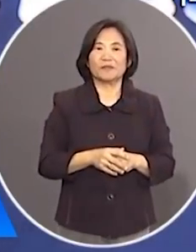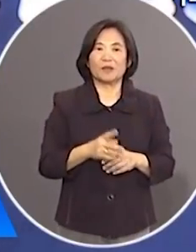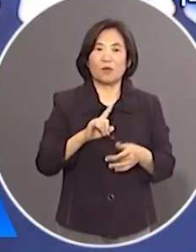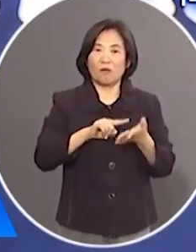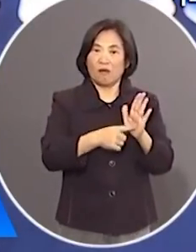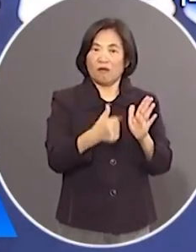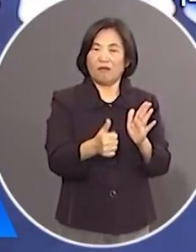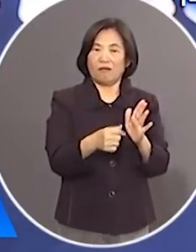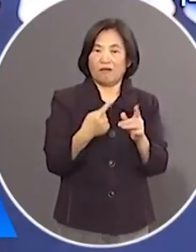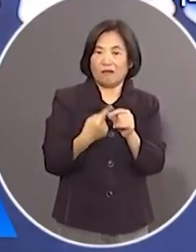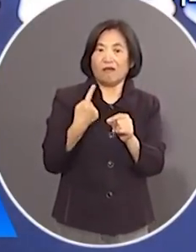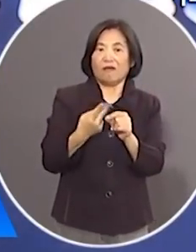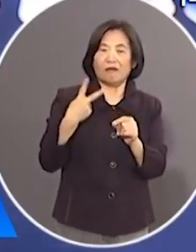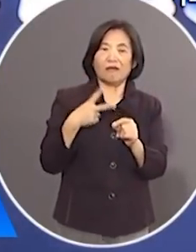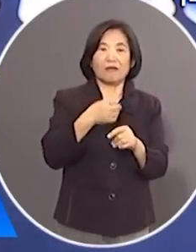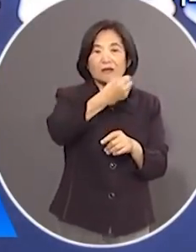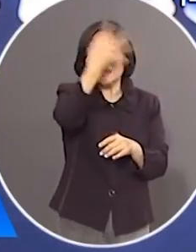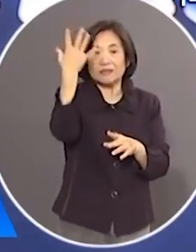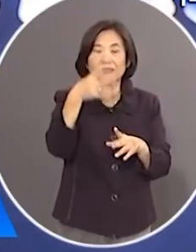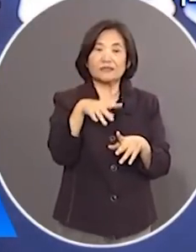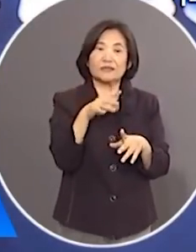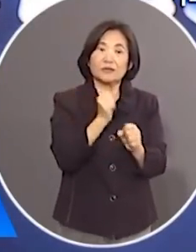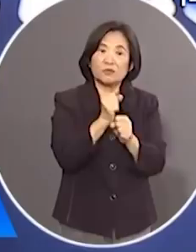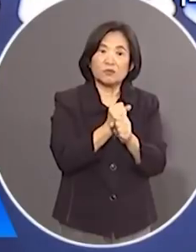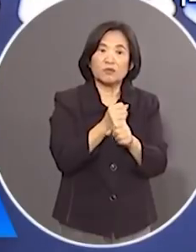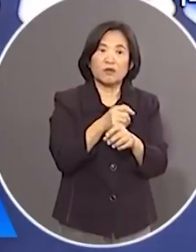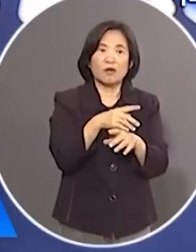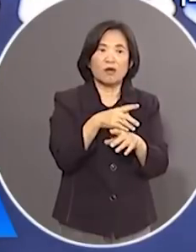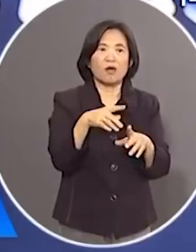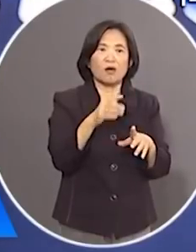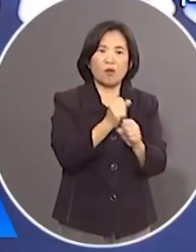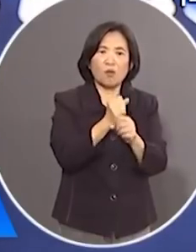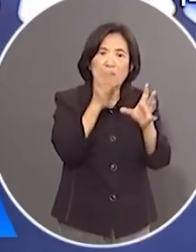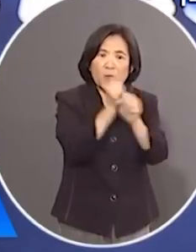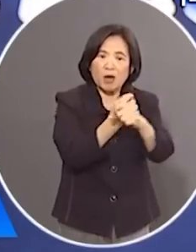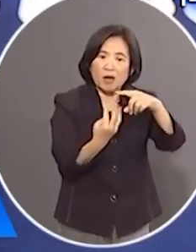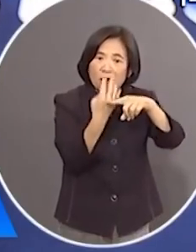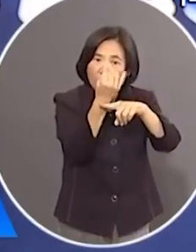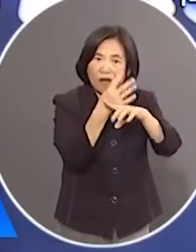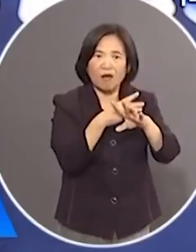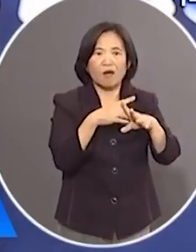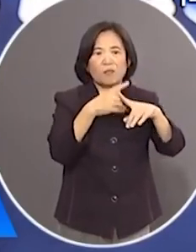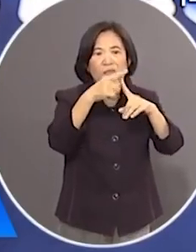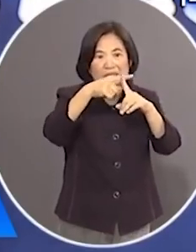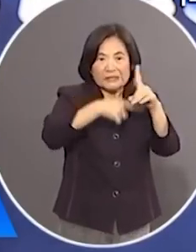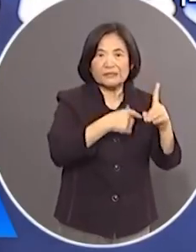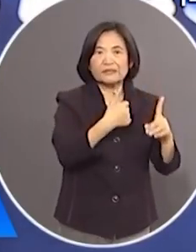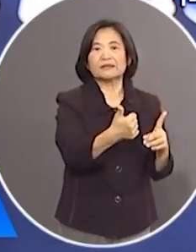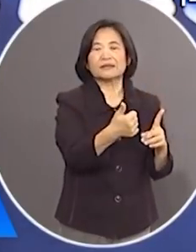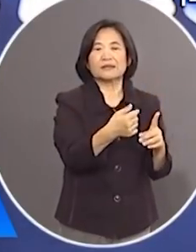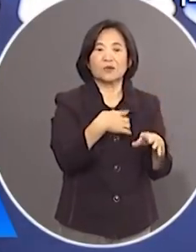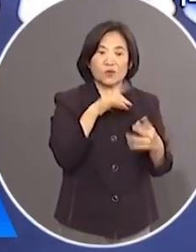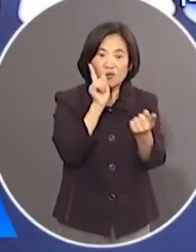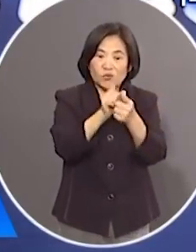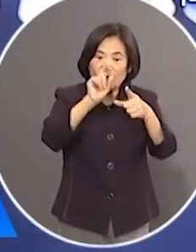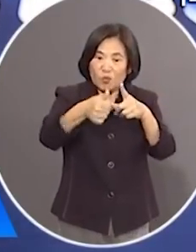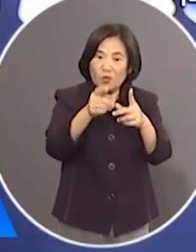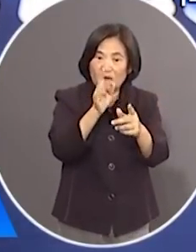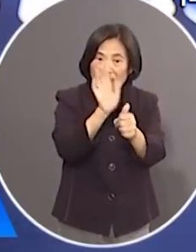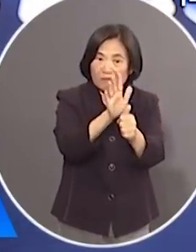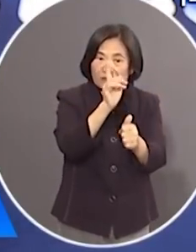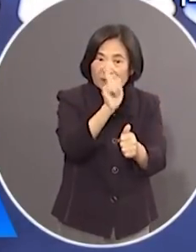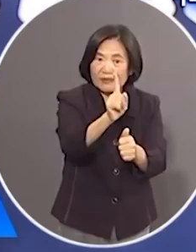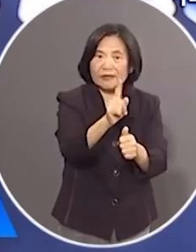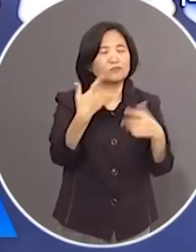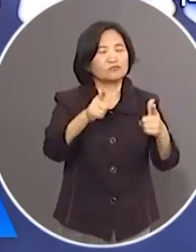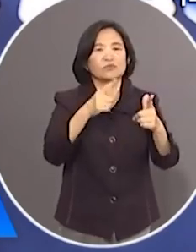来青年的失业率在新北市是最低的，这就是经验。我不是服务一个企业，我是服